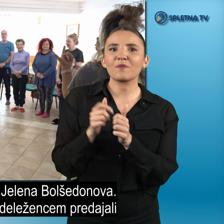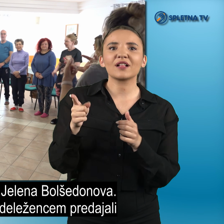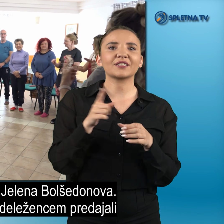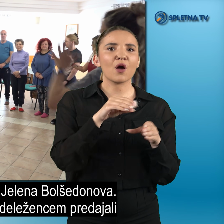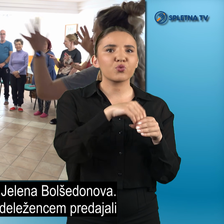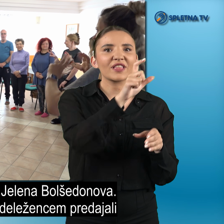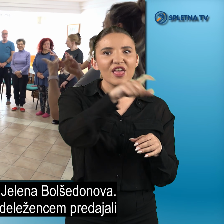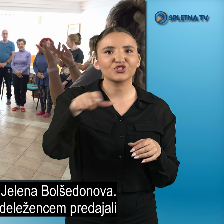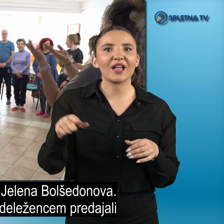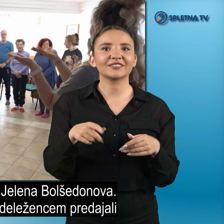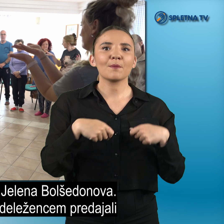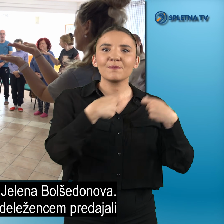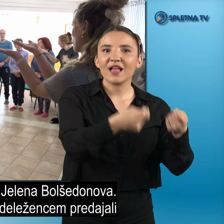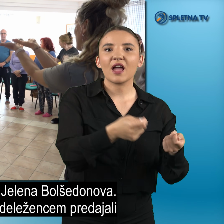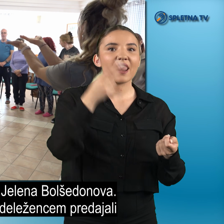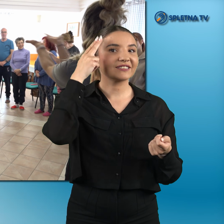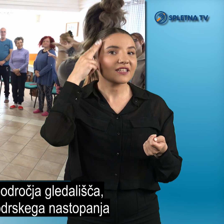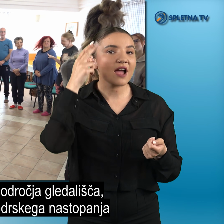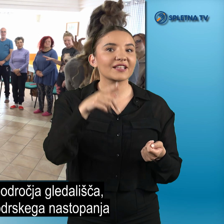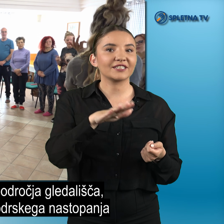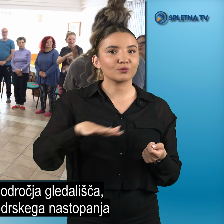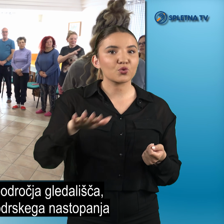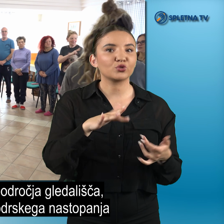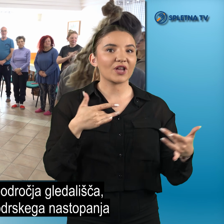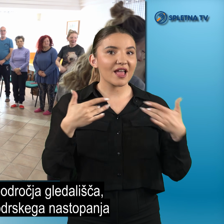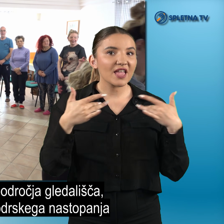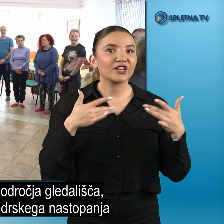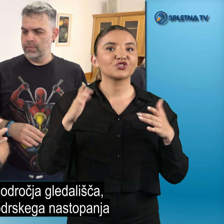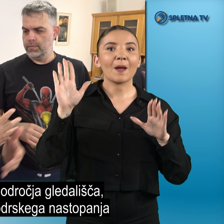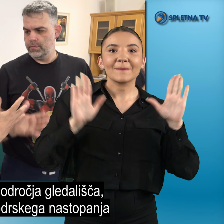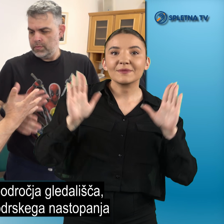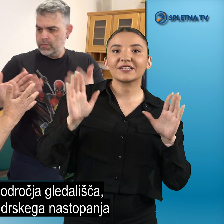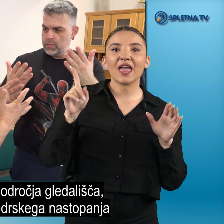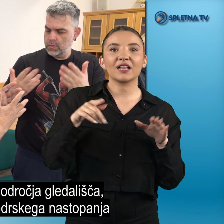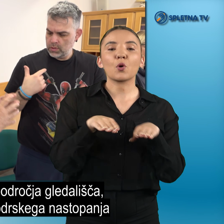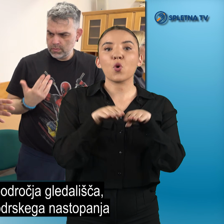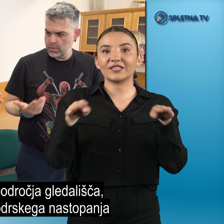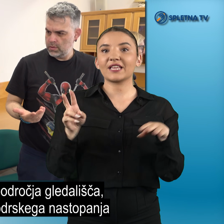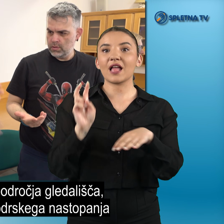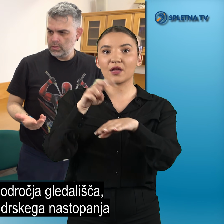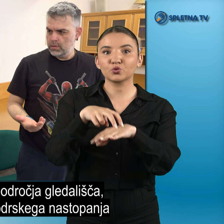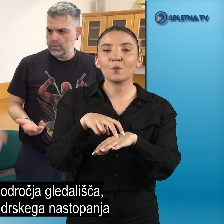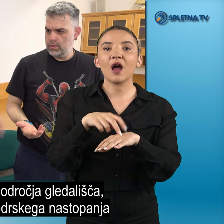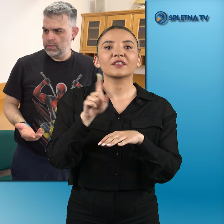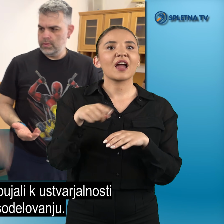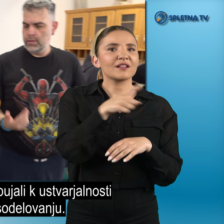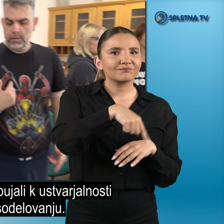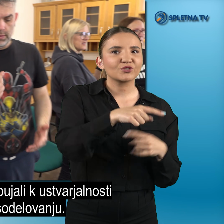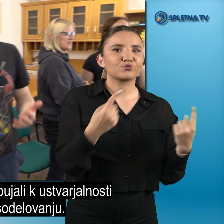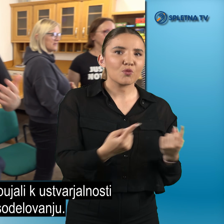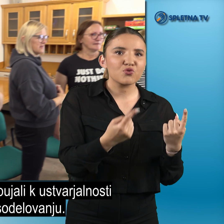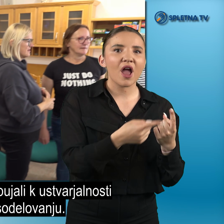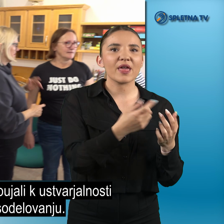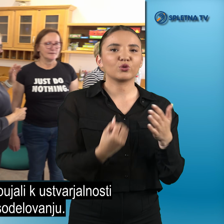sta udeležencem predajali znanje z področja gledališča, mimike in odrskega nastopanja ter jih spodbujali k